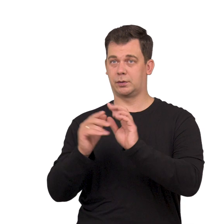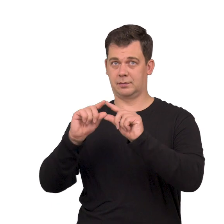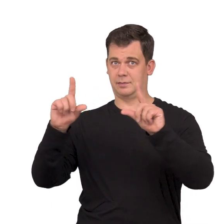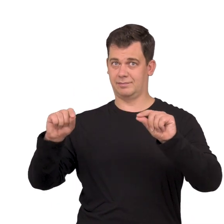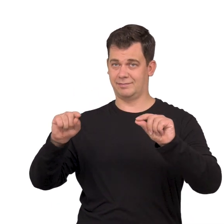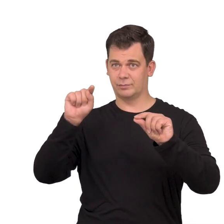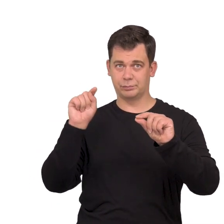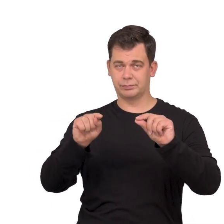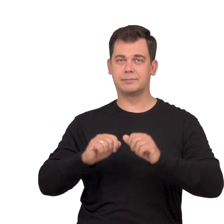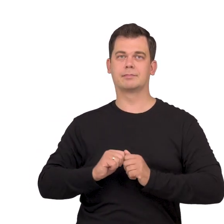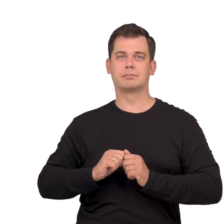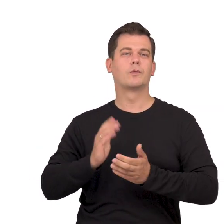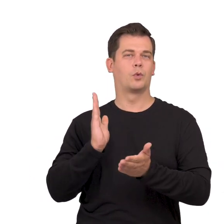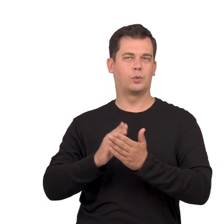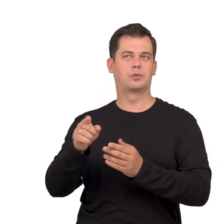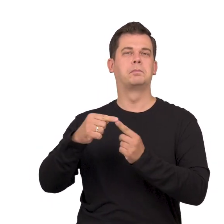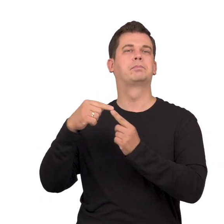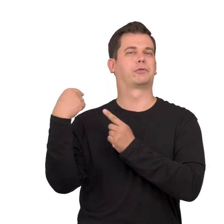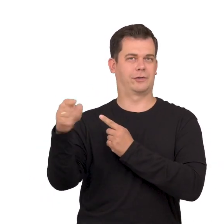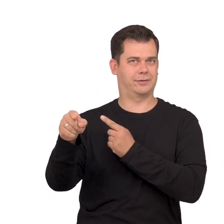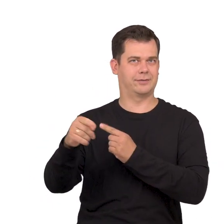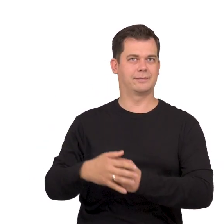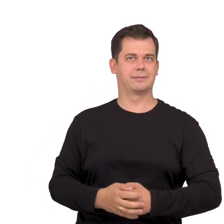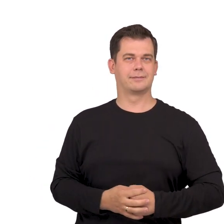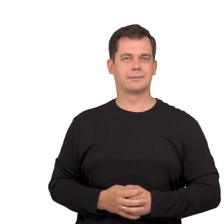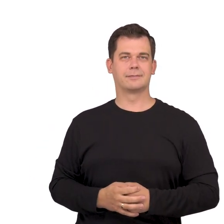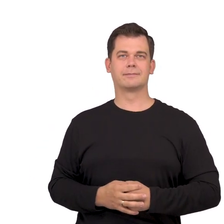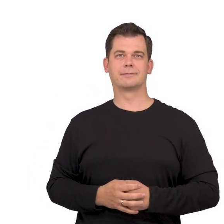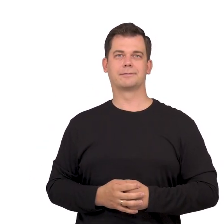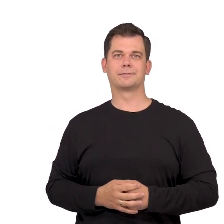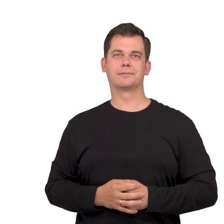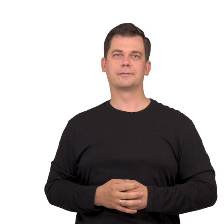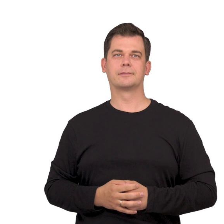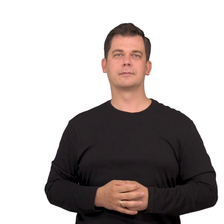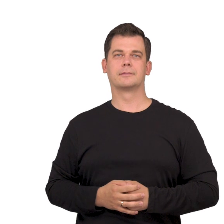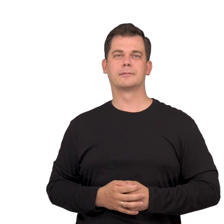Wpisuję go i klikam prześlij.